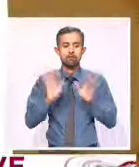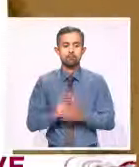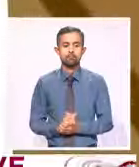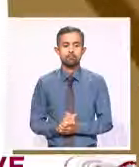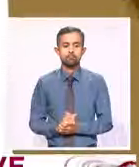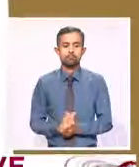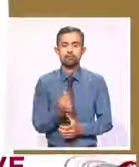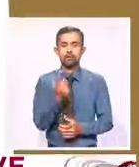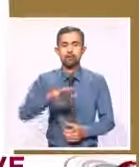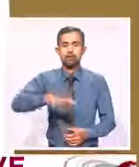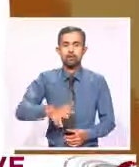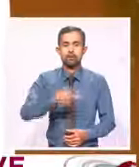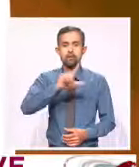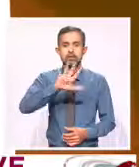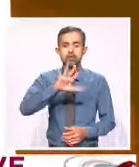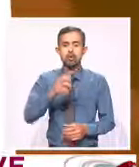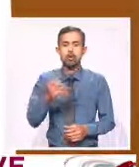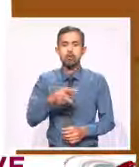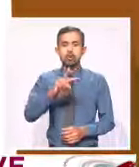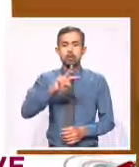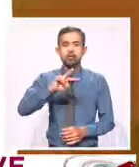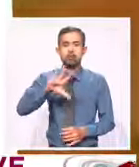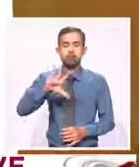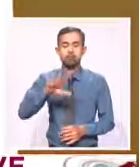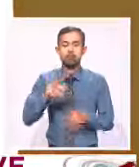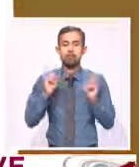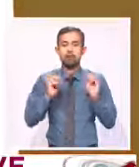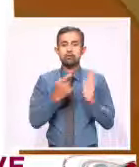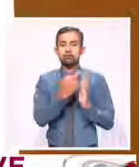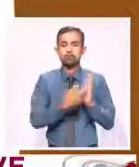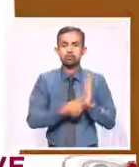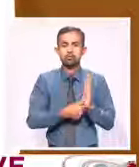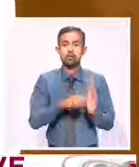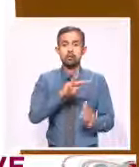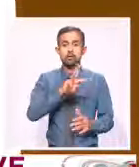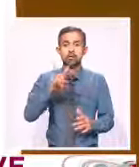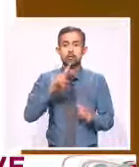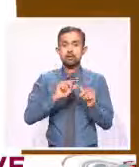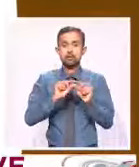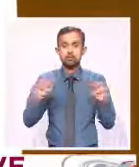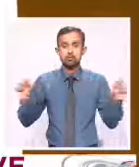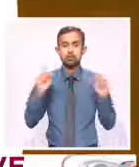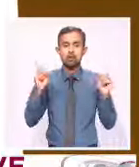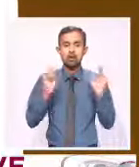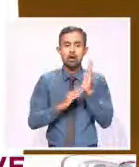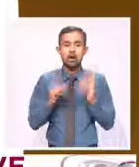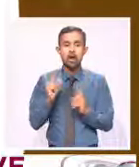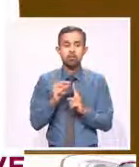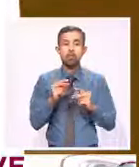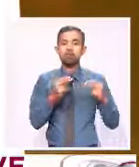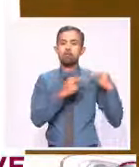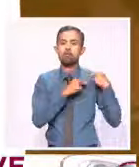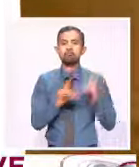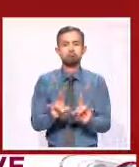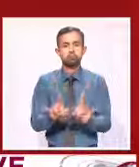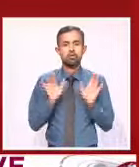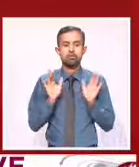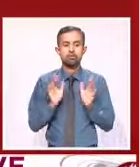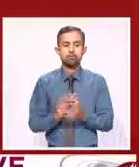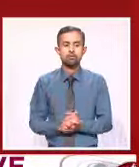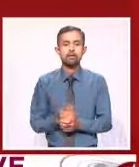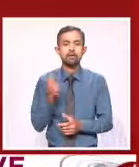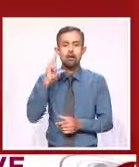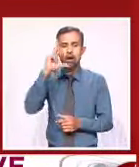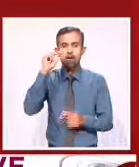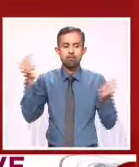කරමින් 1975 අංක 25 දරන ක්‍රීඩා පනතේ 32 වගන්තිය යටතේ ක්‍රීඩා අමාත්‍යවරයාට හිමිව ඇති බලතල අනුවයි.